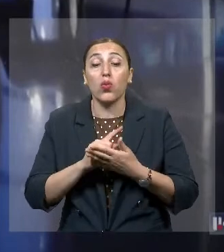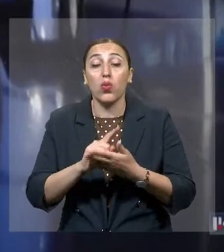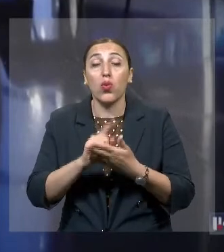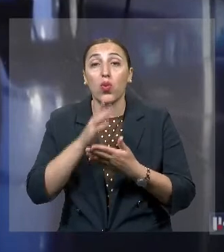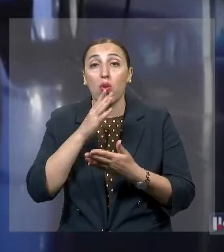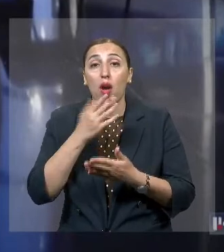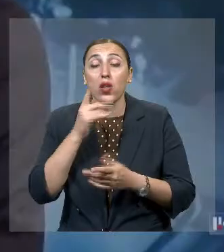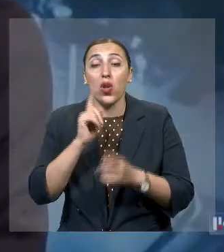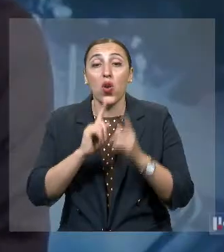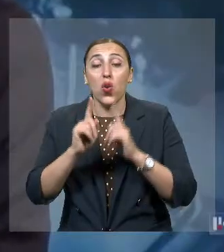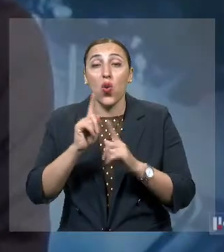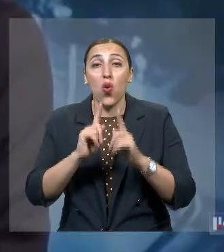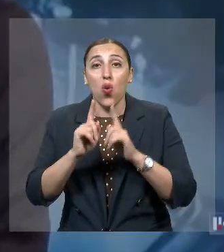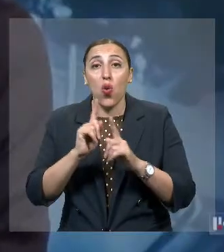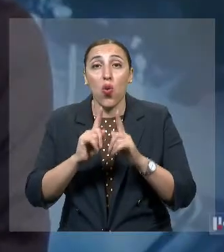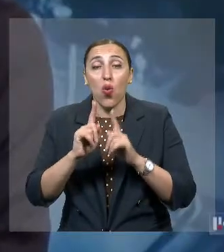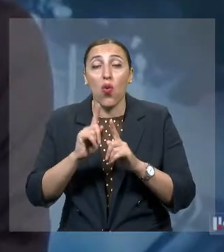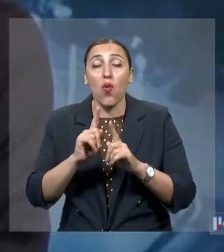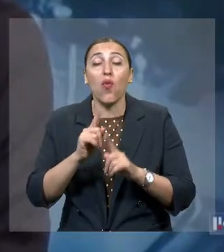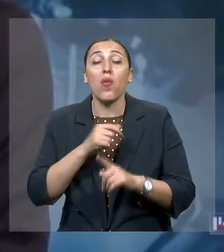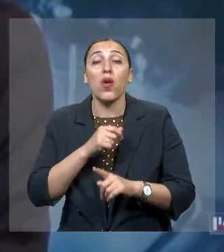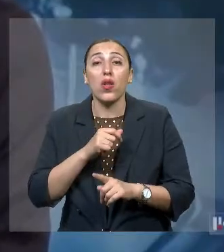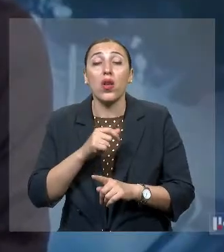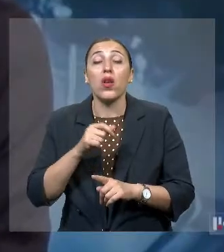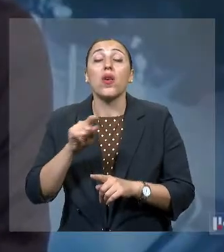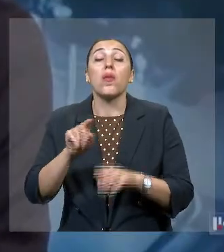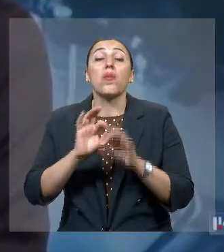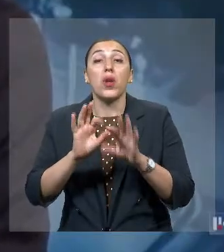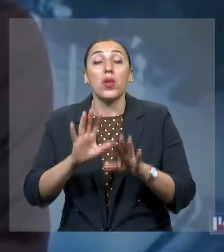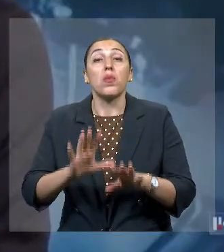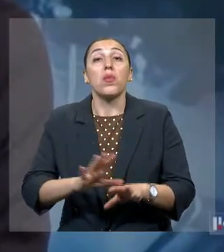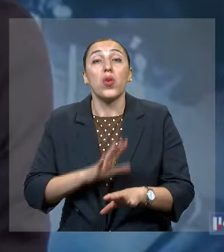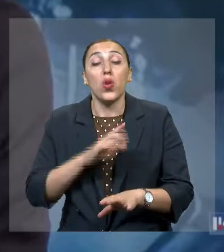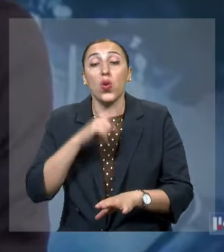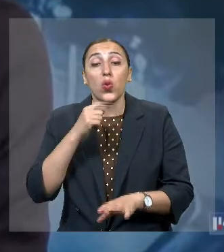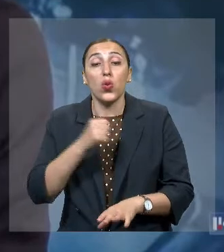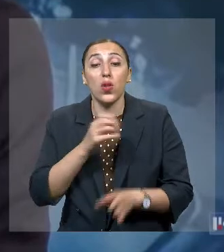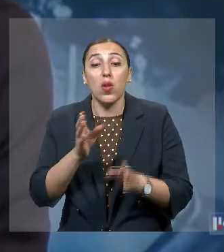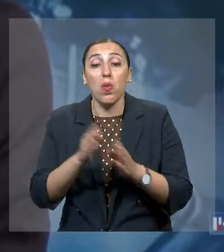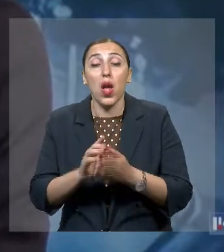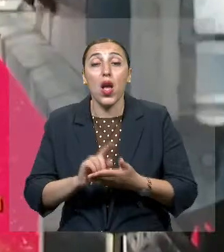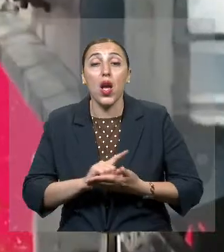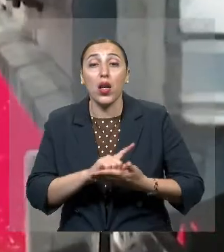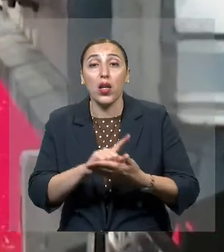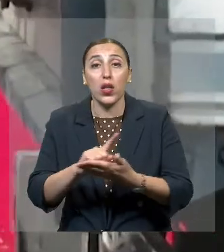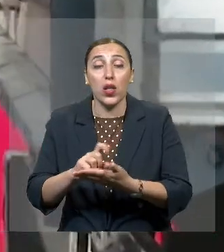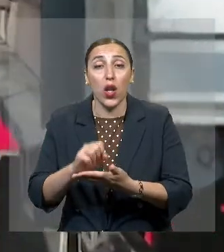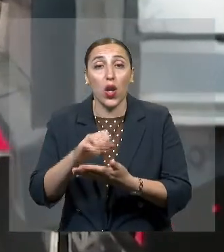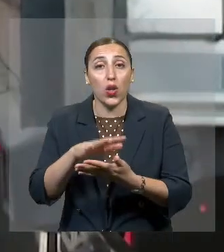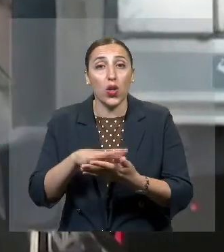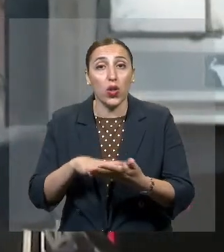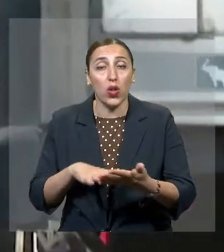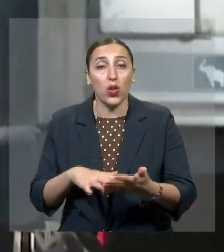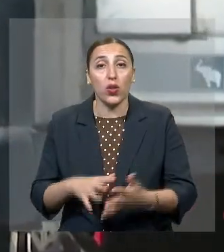նախագահ Դավիթ Իշխանյանը նաև տեղեկացրեց, ռուս խաղապահների հետ քննարկումները դեռ շարունակվում են։